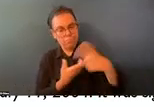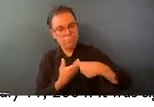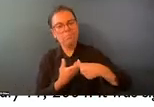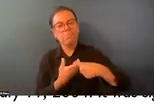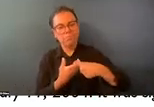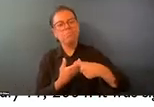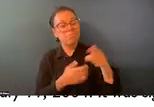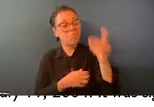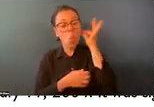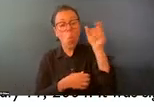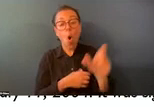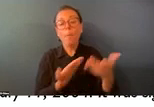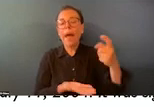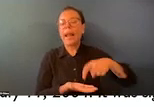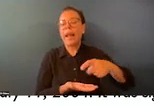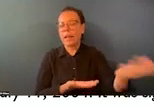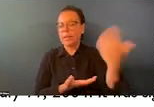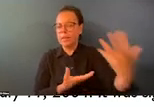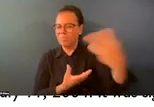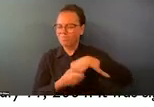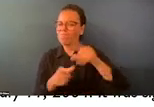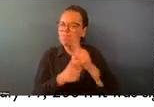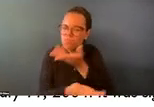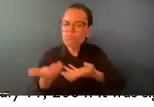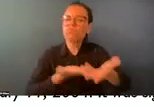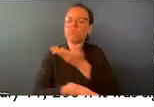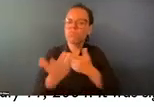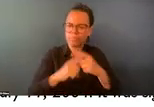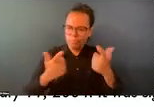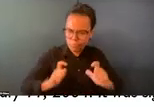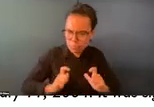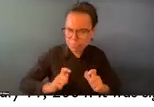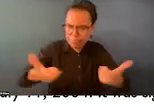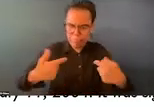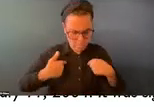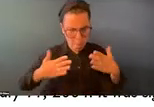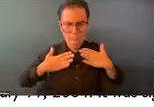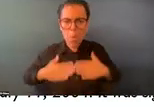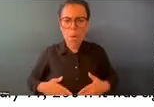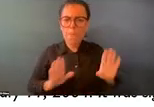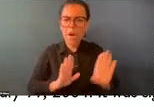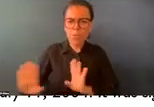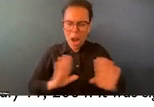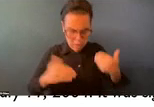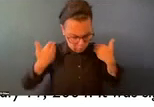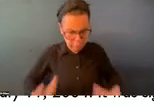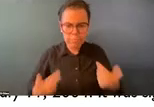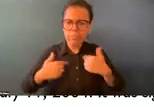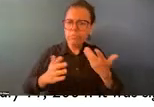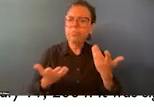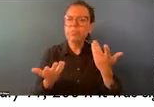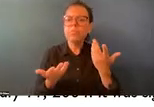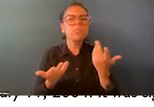этих реагированиях, в анализах, в подготовке, в